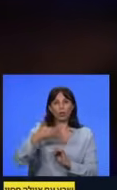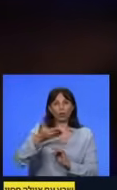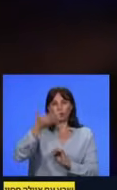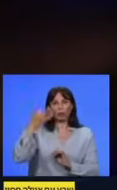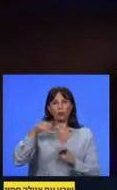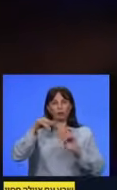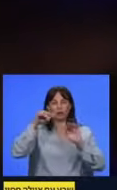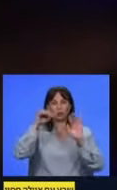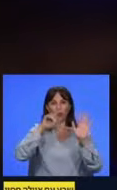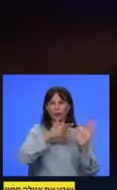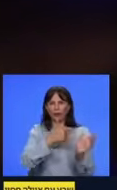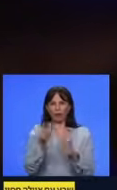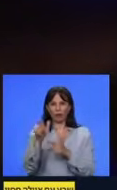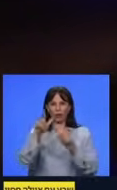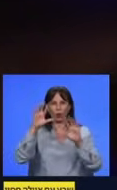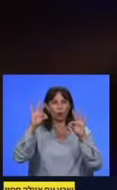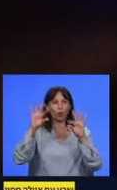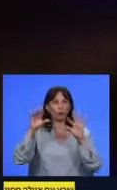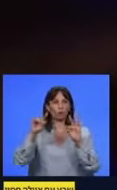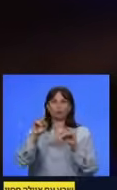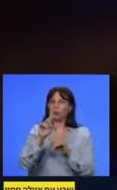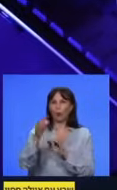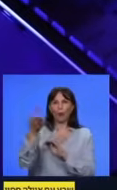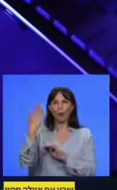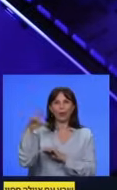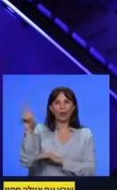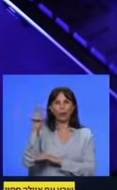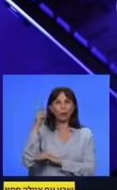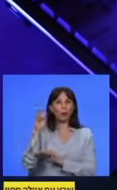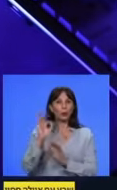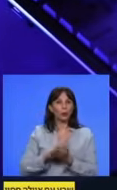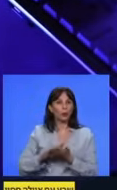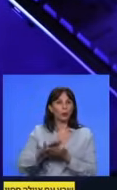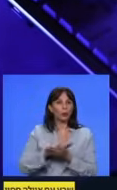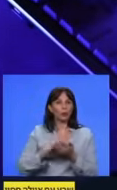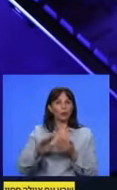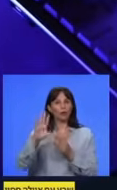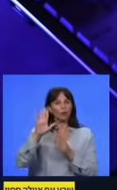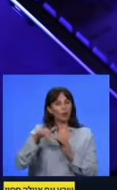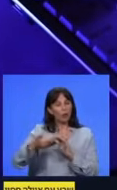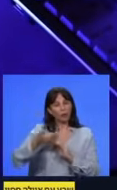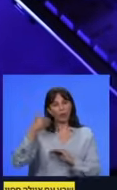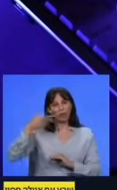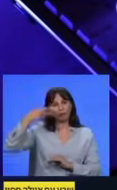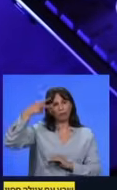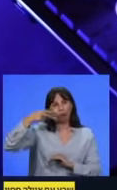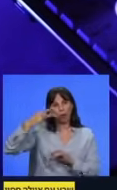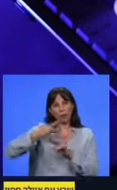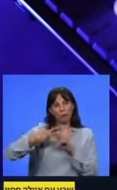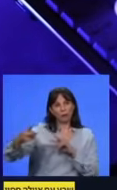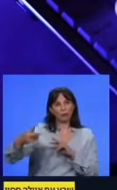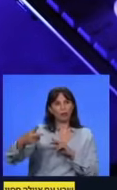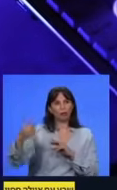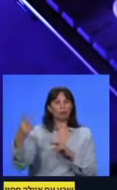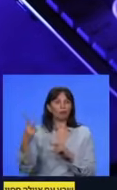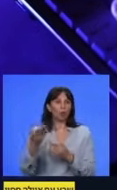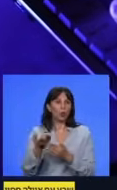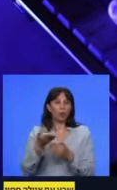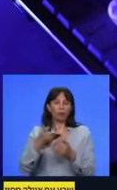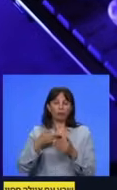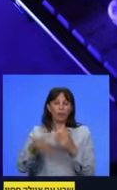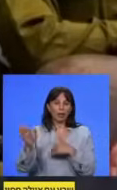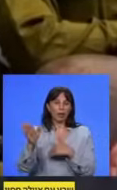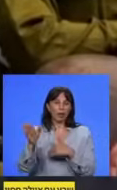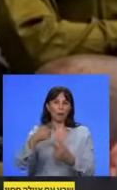טבח אוקטובר לא נקרא איקס לשירות מילואים, וגם קודם לכן רק ליומיים. למעשה, בפועל איקס נפלט